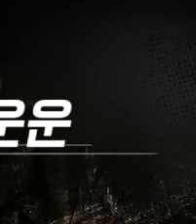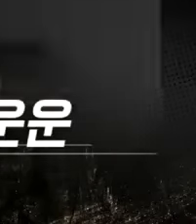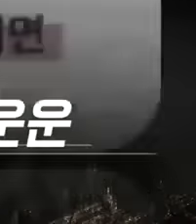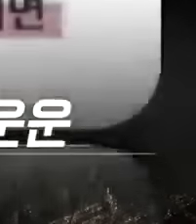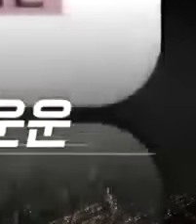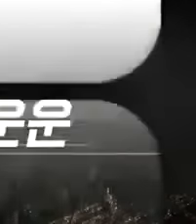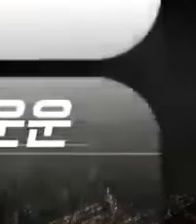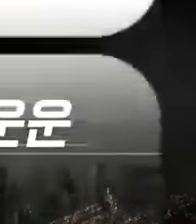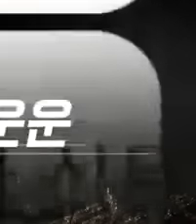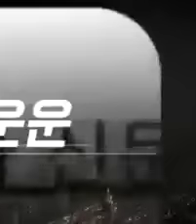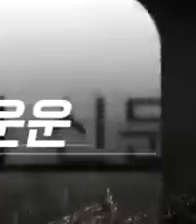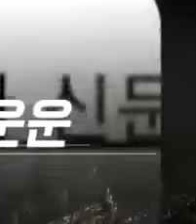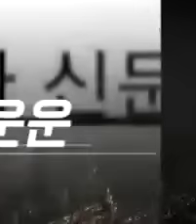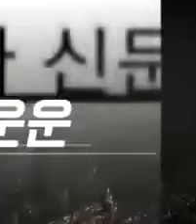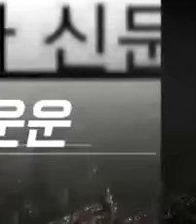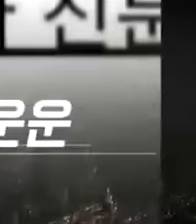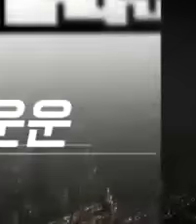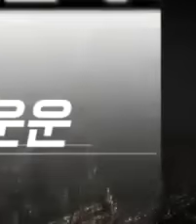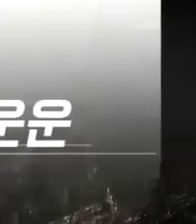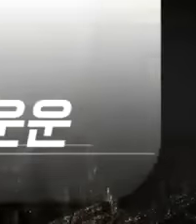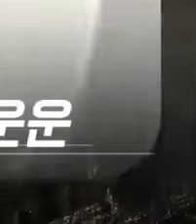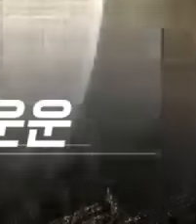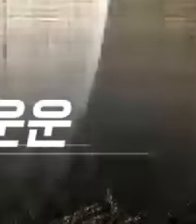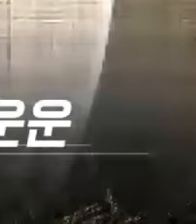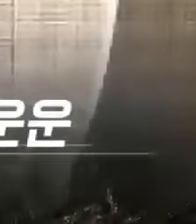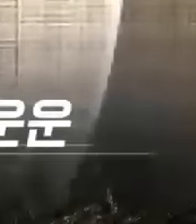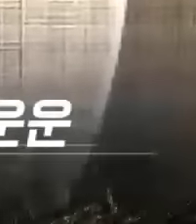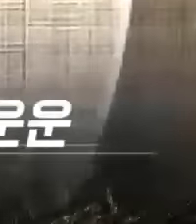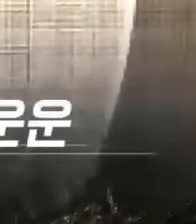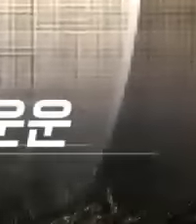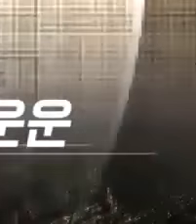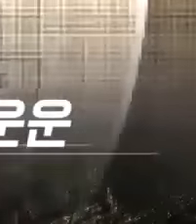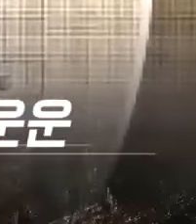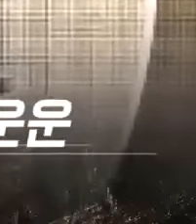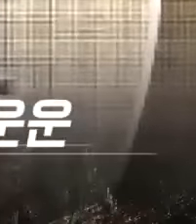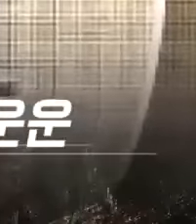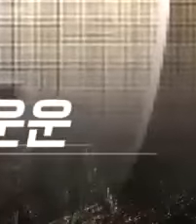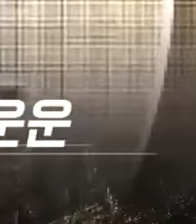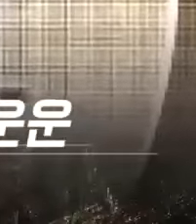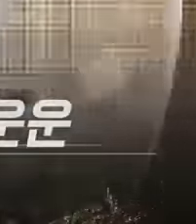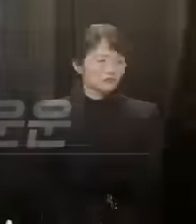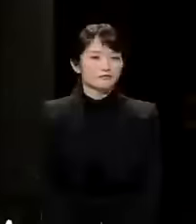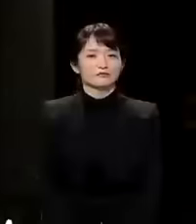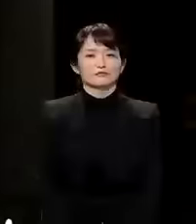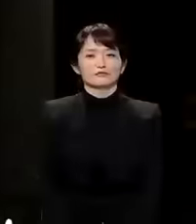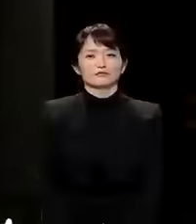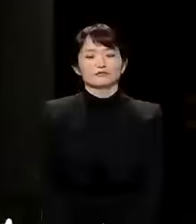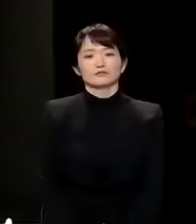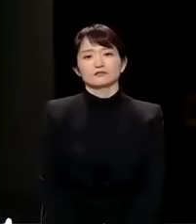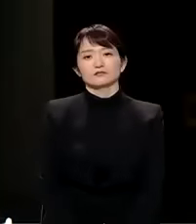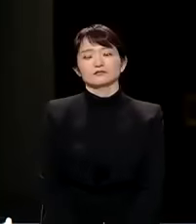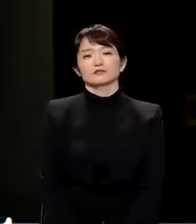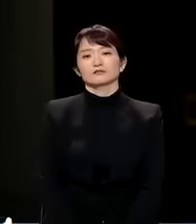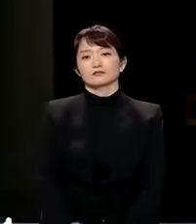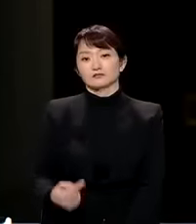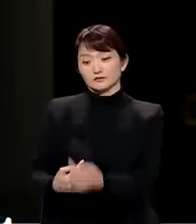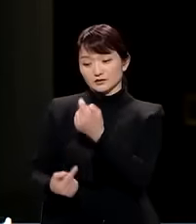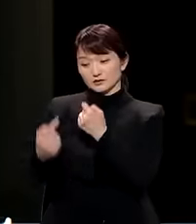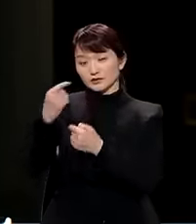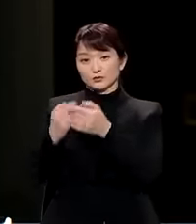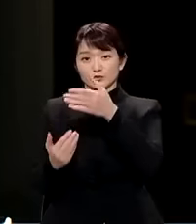캡처본이 담긴 문자를 받았습니다 어떻게 된 일인지 알아봅니다 자 제보 사건입니다